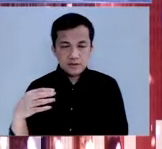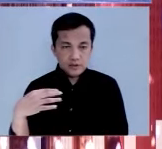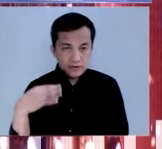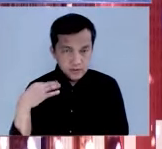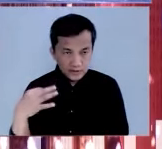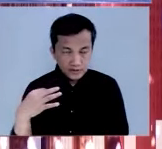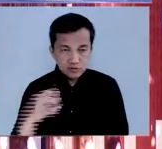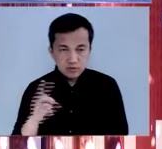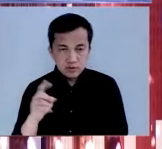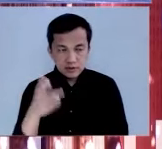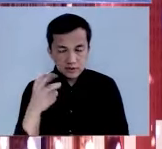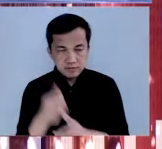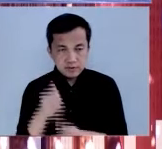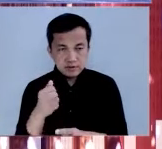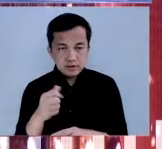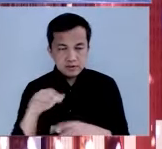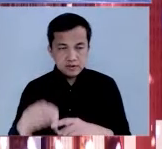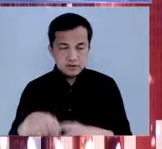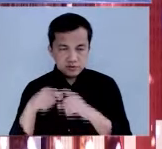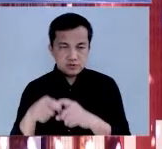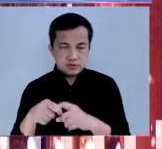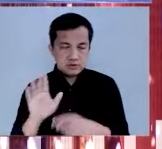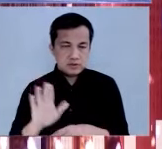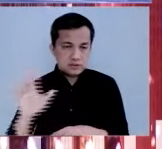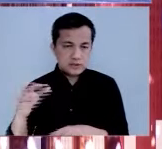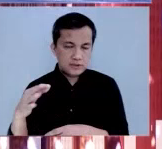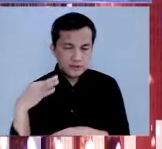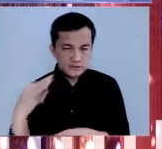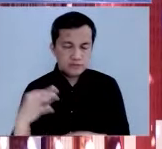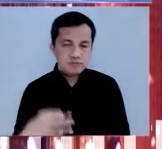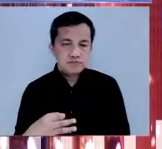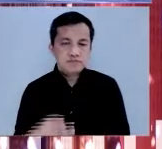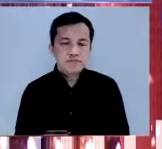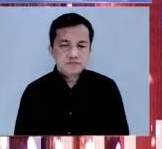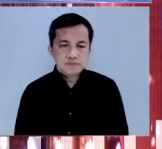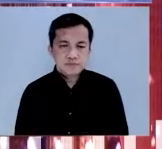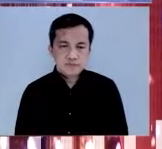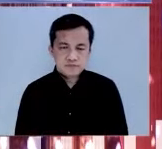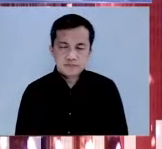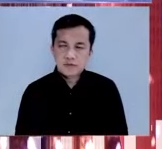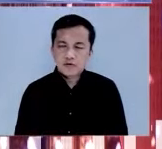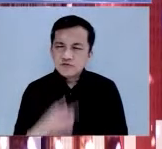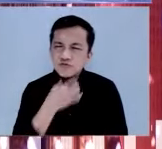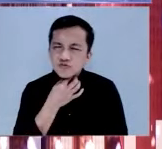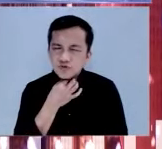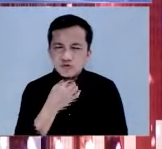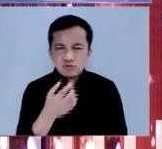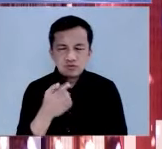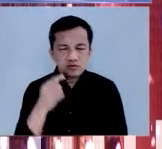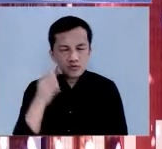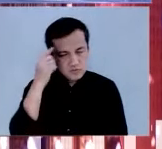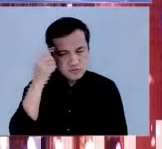suspension na ito sa kanilang kandidatura if you know I'm just curious kasi I'm sure That's a question in everybody's